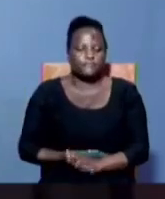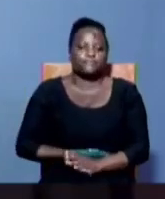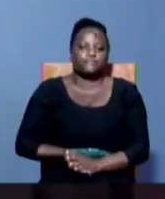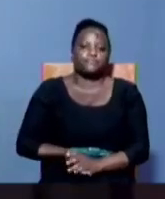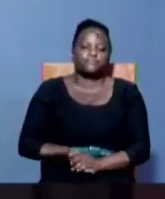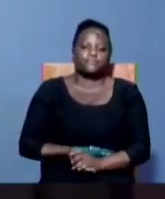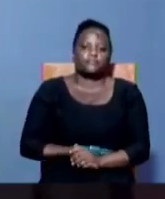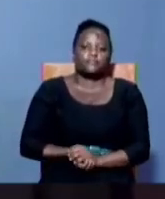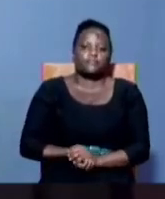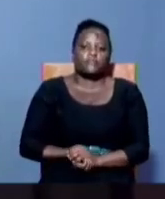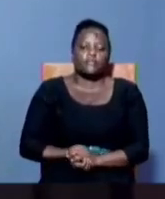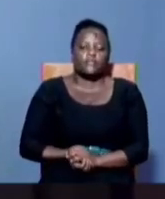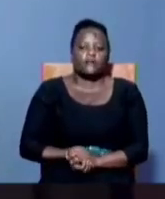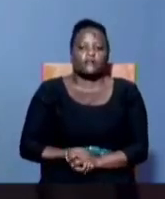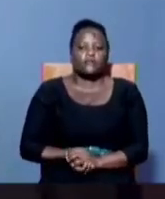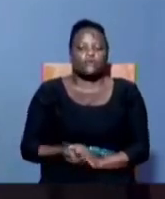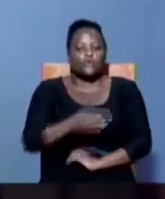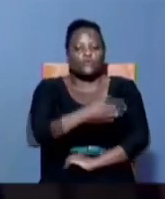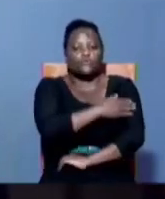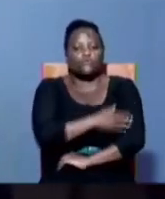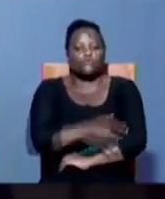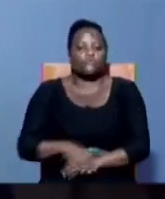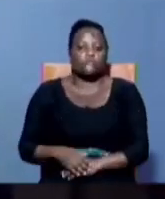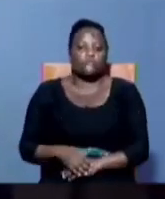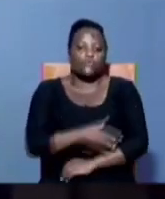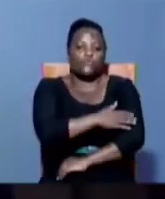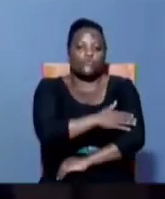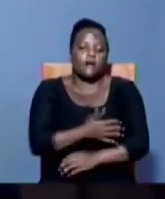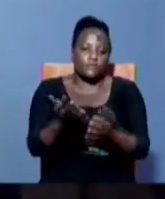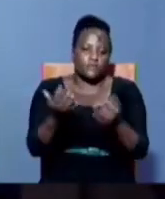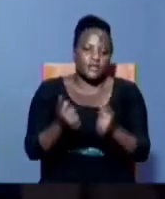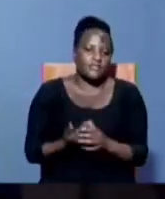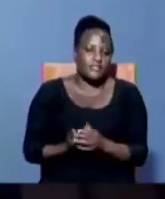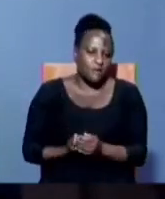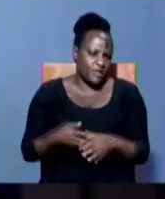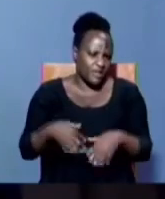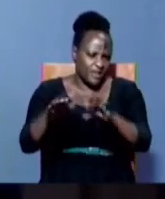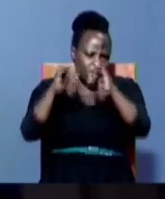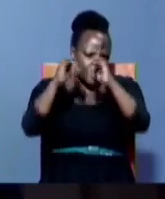iende hekaruni, iende katika hema ya kutania.